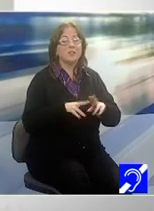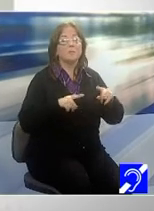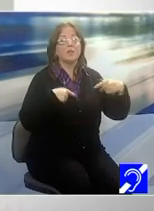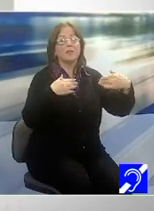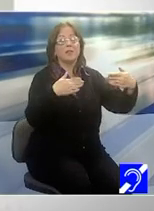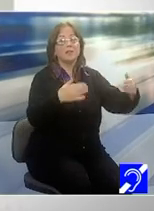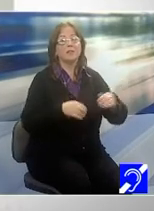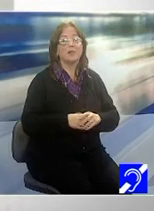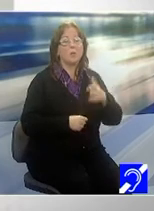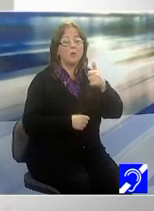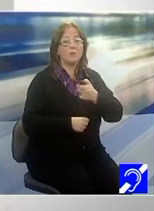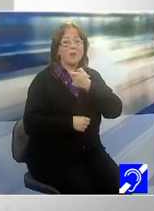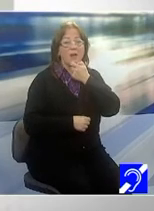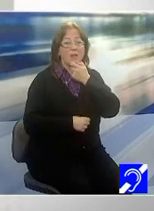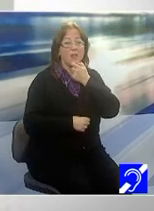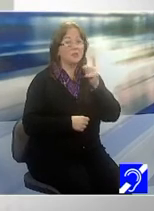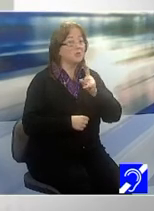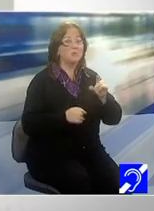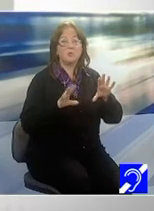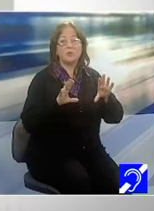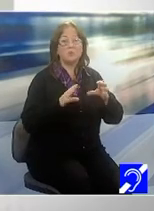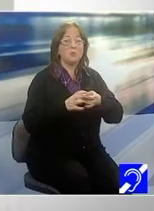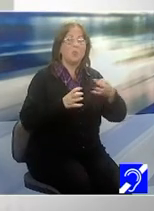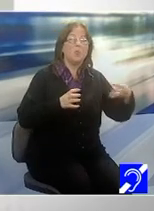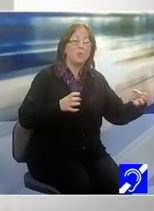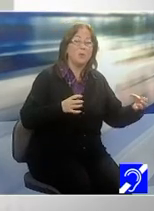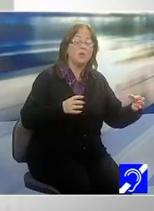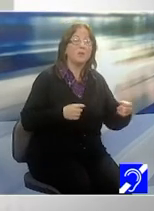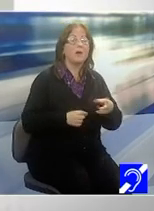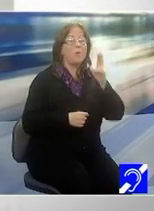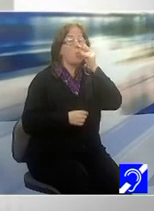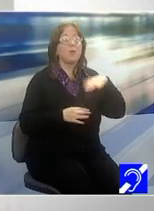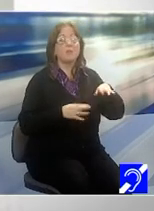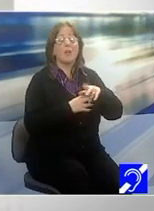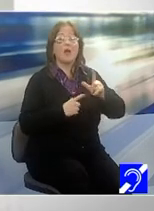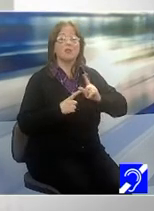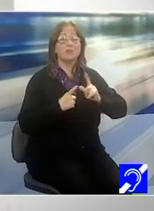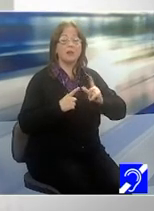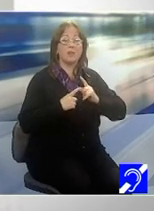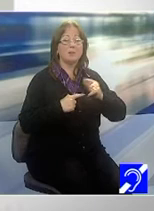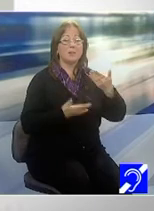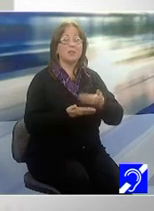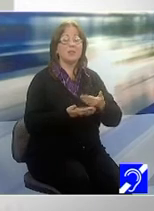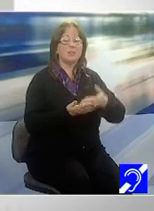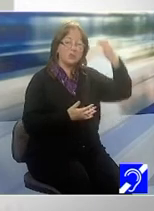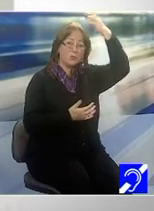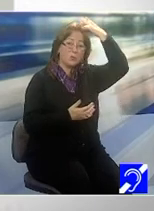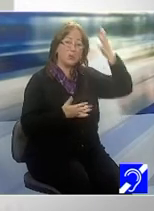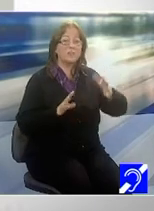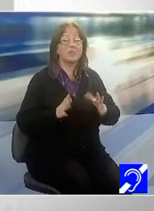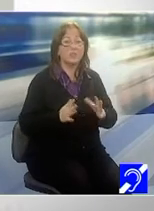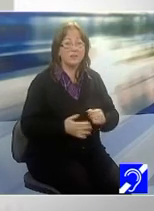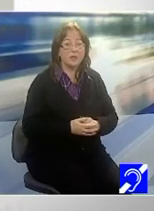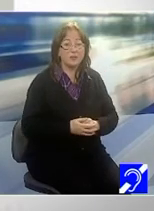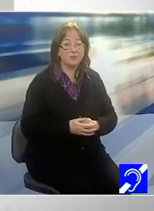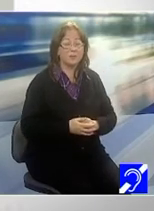an de zile nu e foarte mult, dar lumea are așteptări mari de la acest guvern. Tot vorbim despre un guvern de tranziție care să organizeze alegerile. Sigur că e important, dar